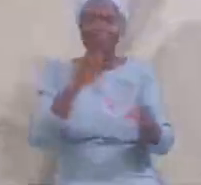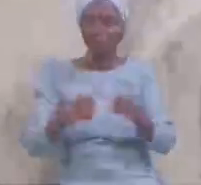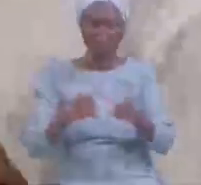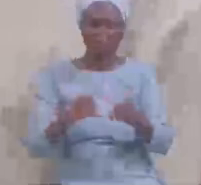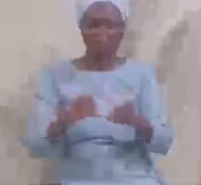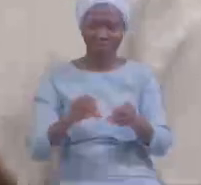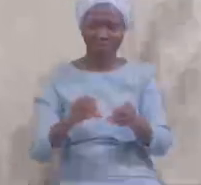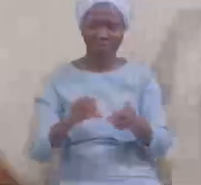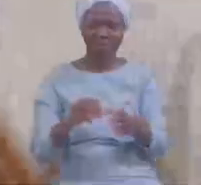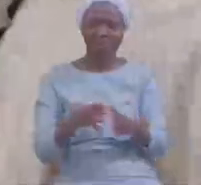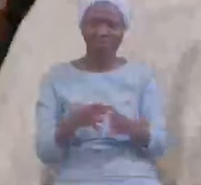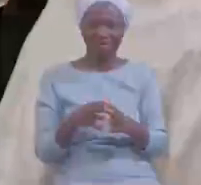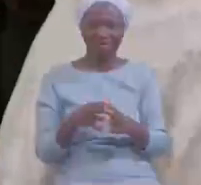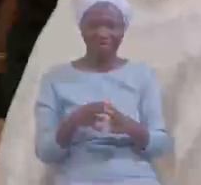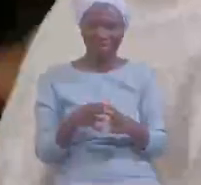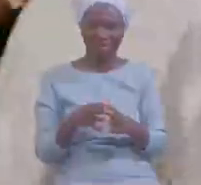accompli, ce sera fait.